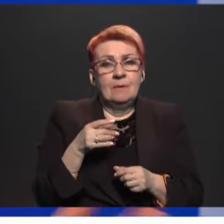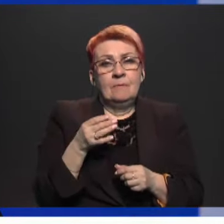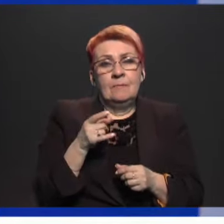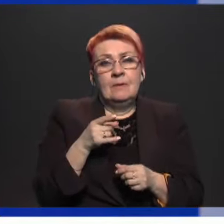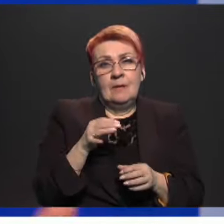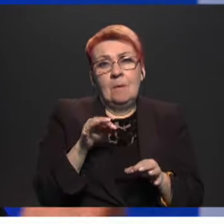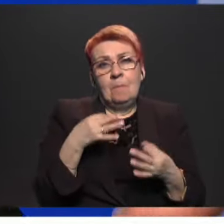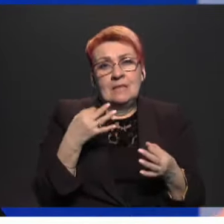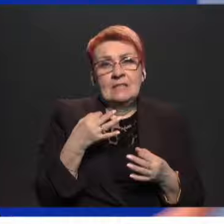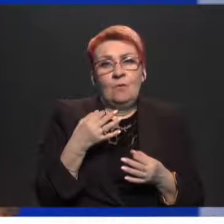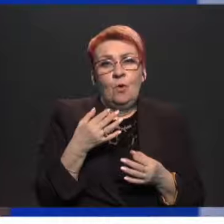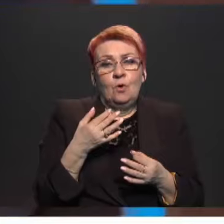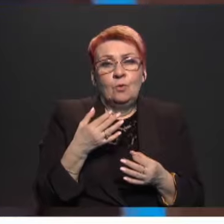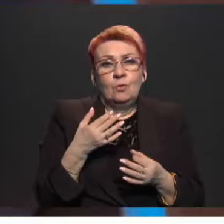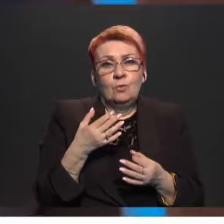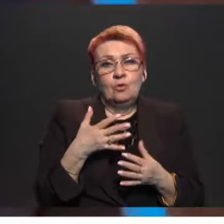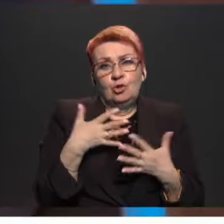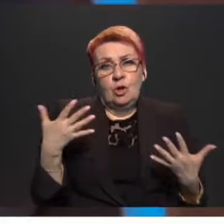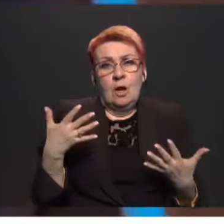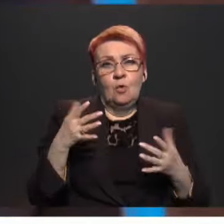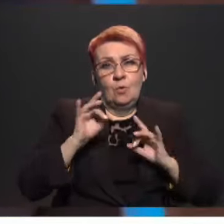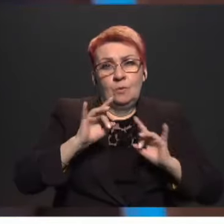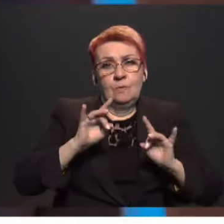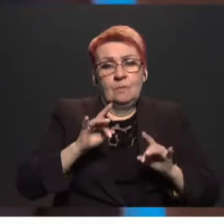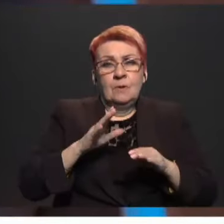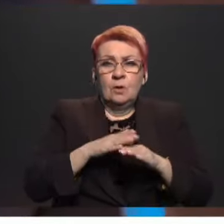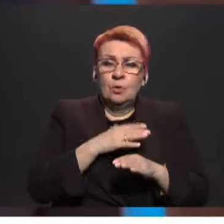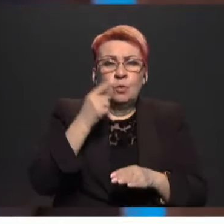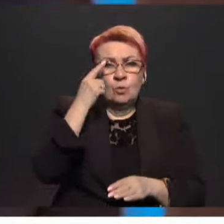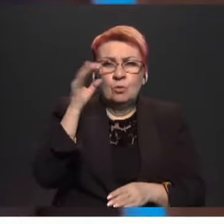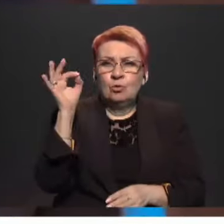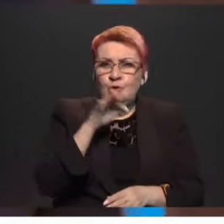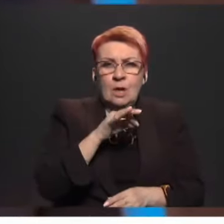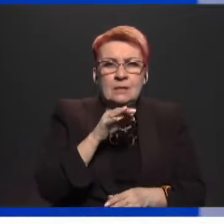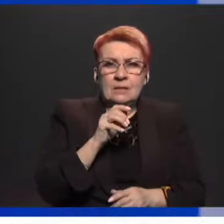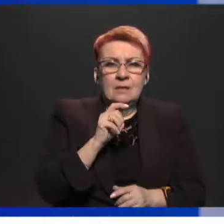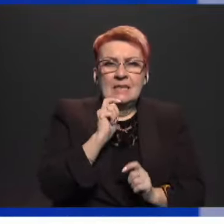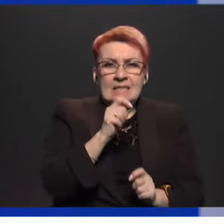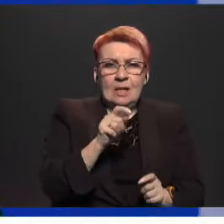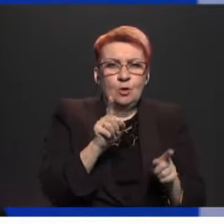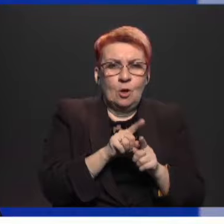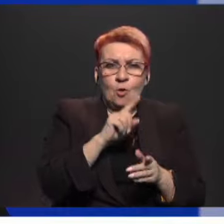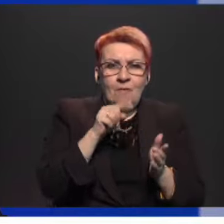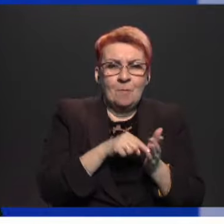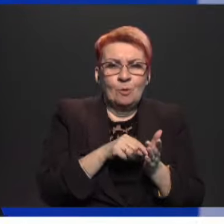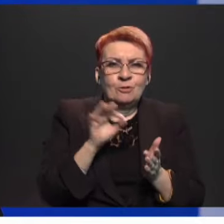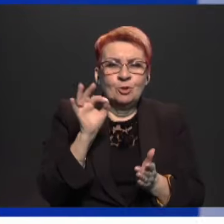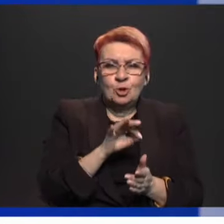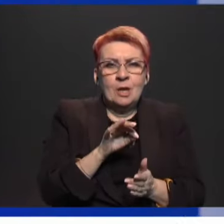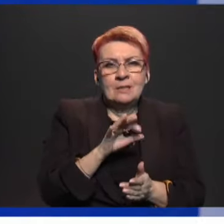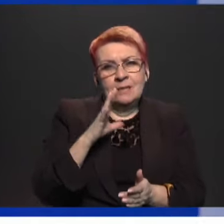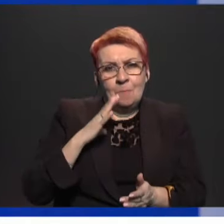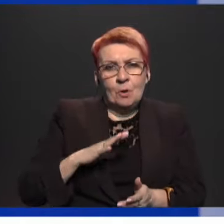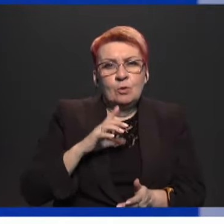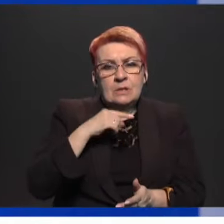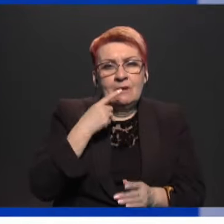даже не только на этот, а более как-то широко. Давайте, батюшка, вы знаете, долго думал, часто задают тоже этот вопрос, и часто приходится про это как-то говорить.